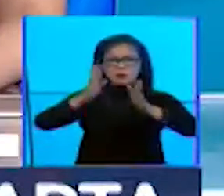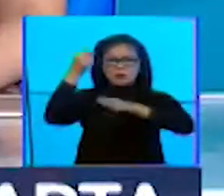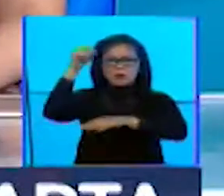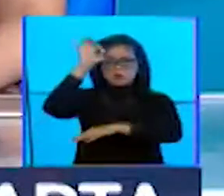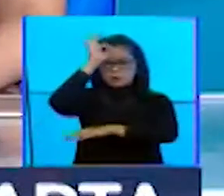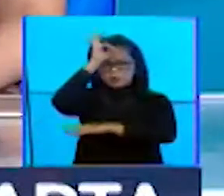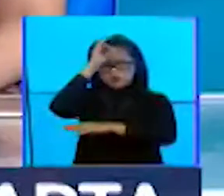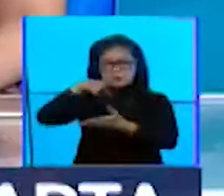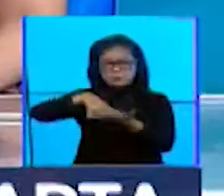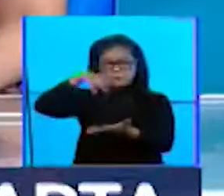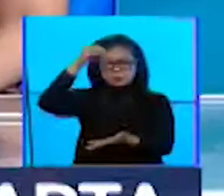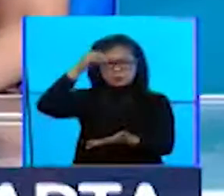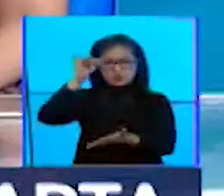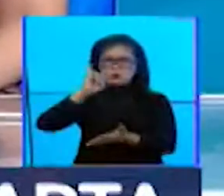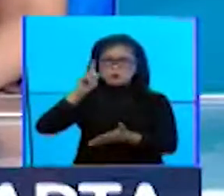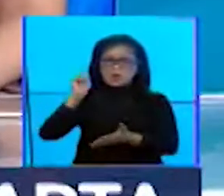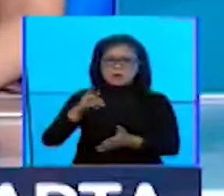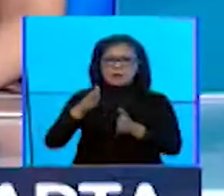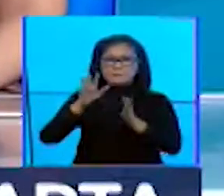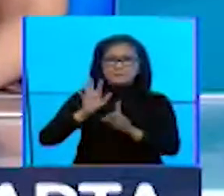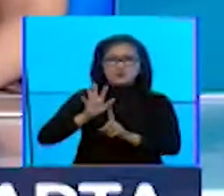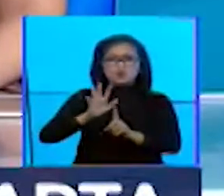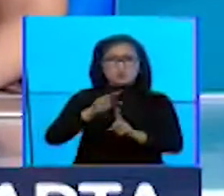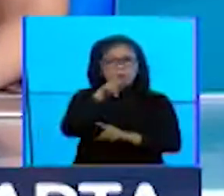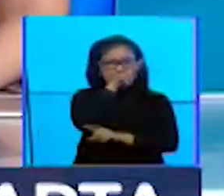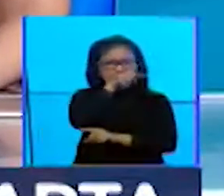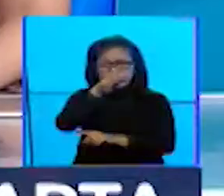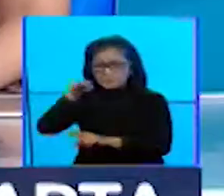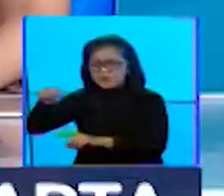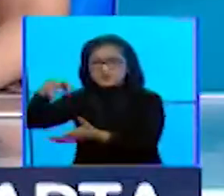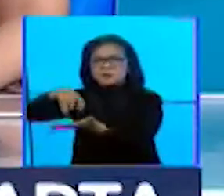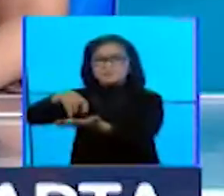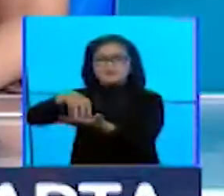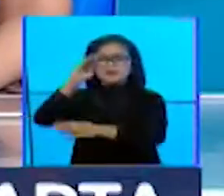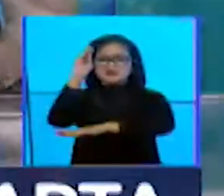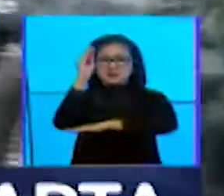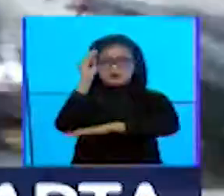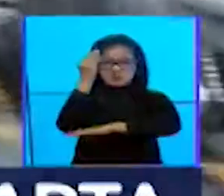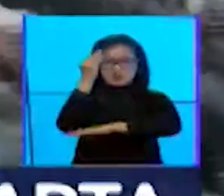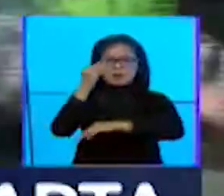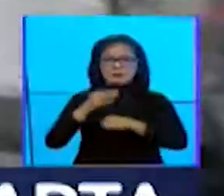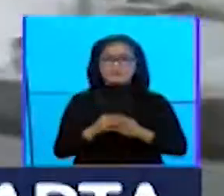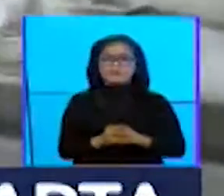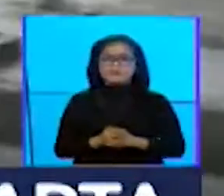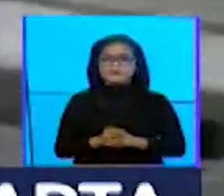aparat gabungan juga menggelar patroli skala besar di sejumlah wilayah strategis di Jakarta.